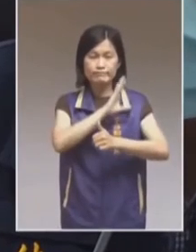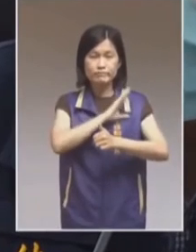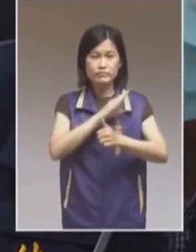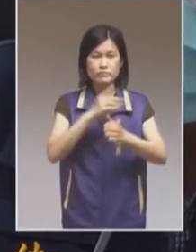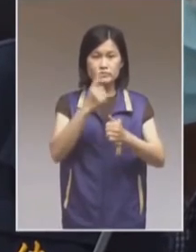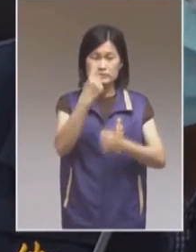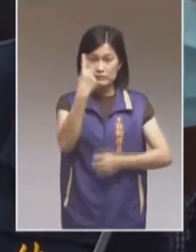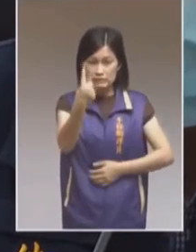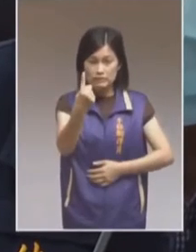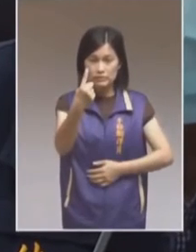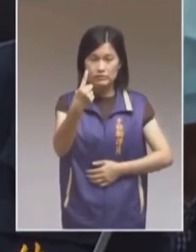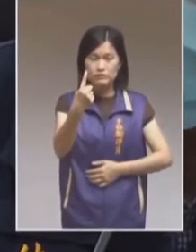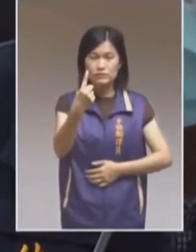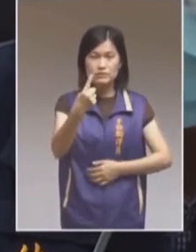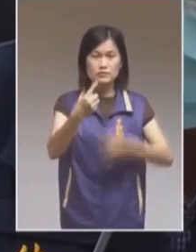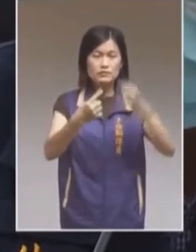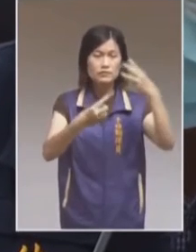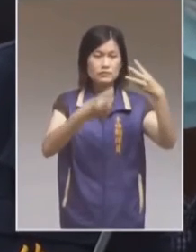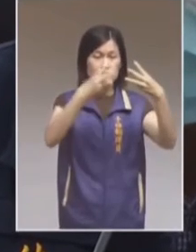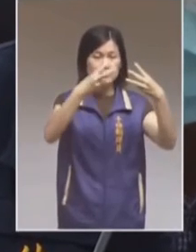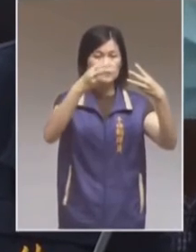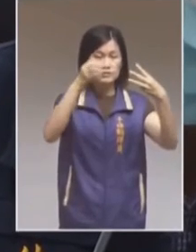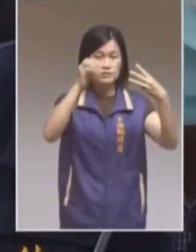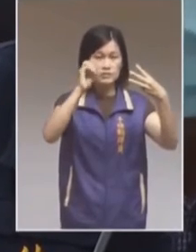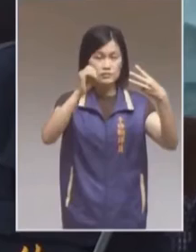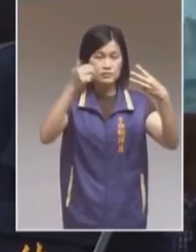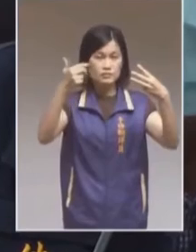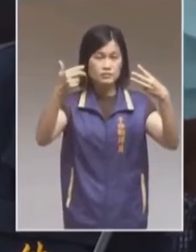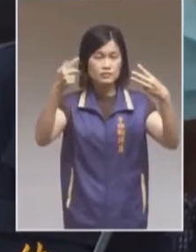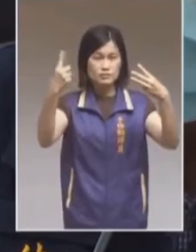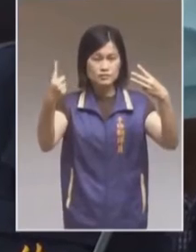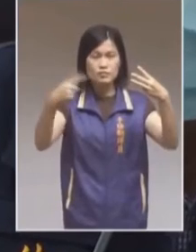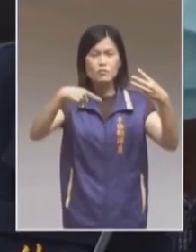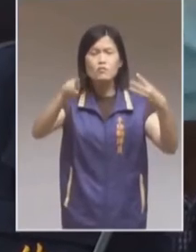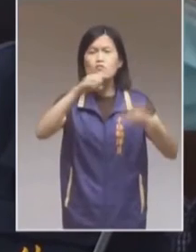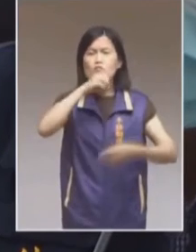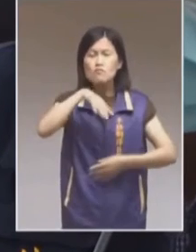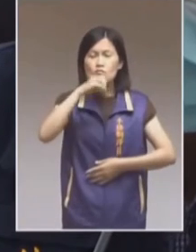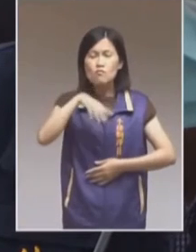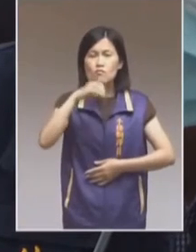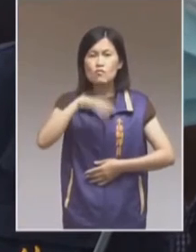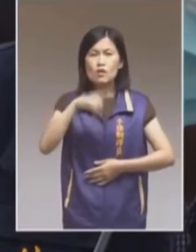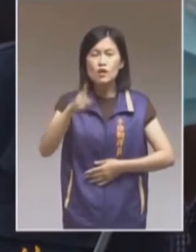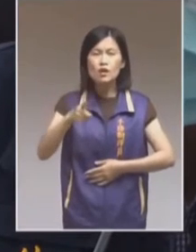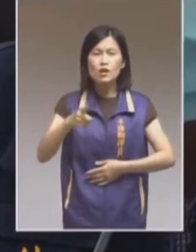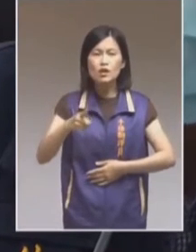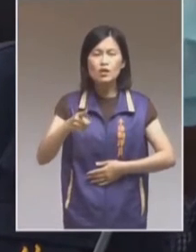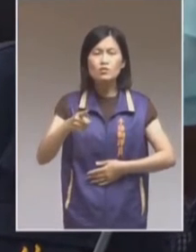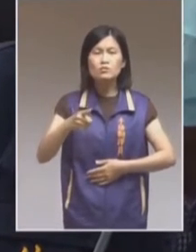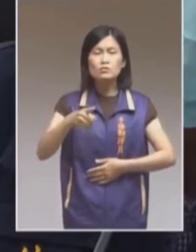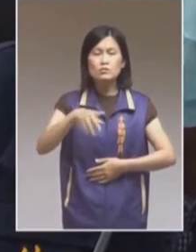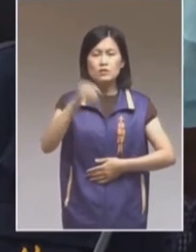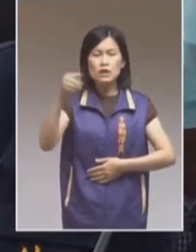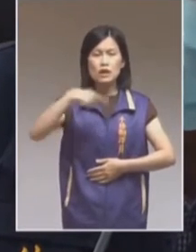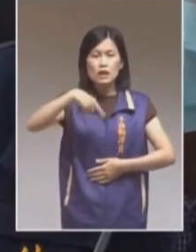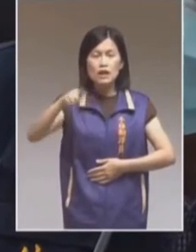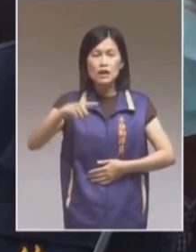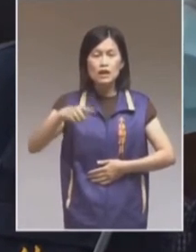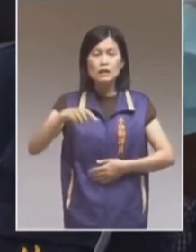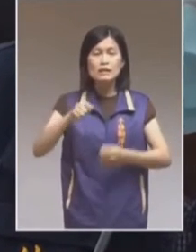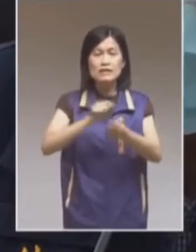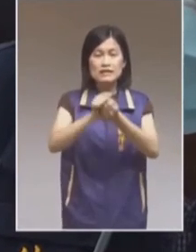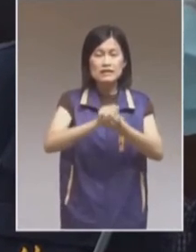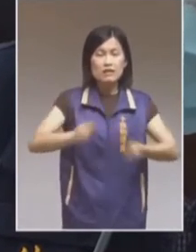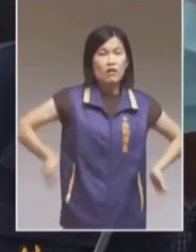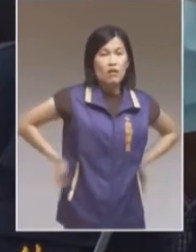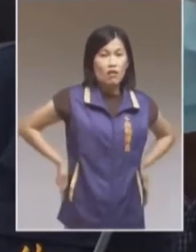例是33081，他常规在屏东就医，那他是一个透析患者，那一个礼拜三次往返这